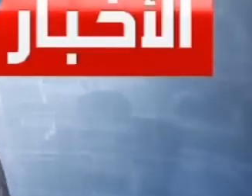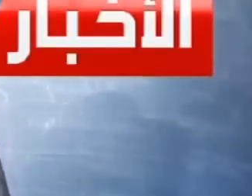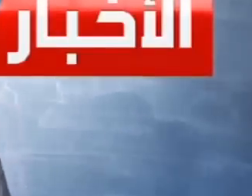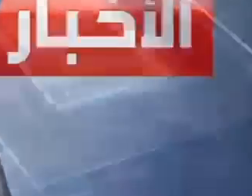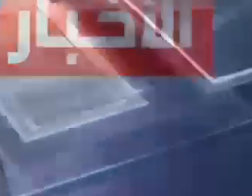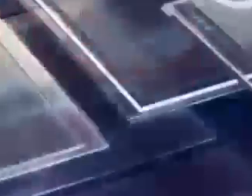y